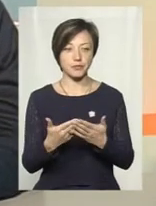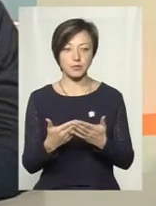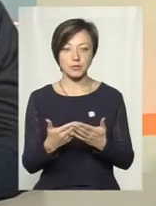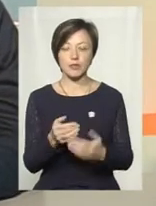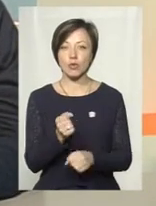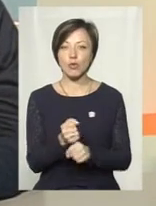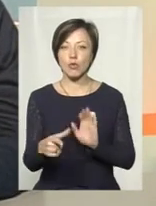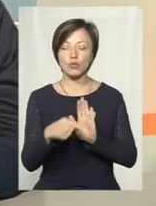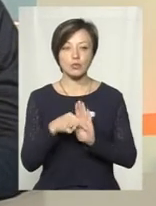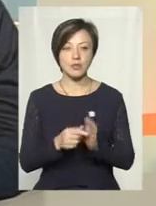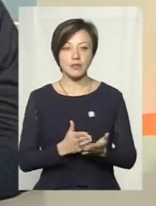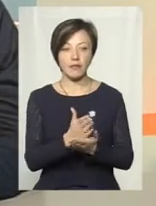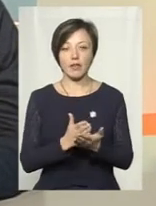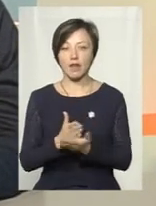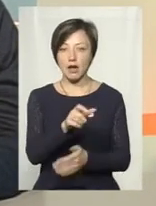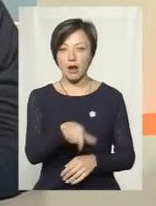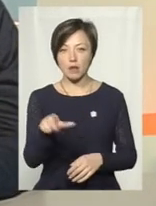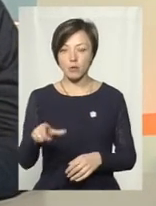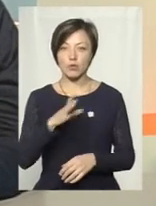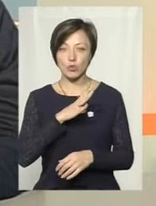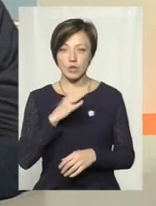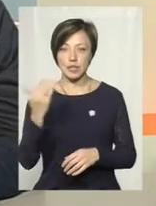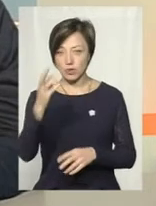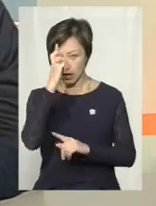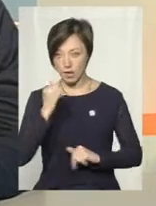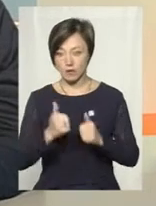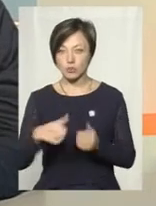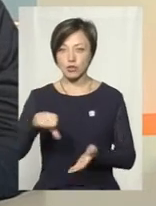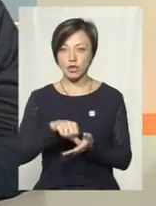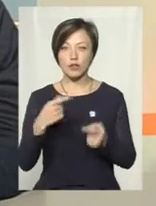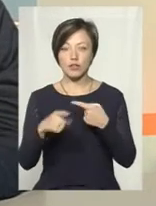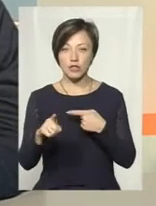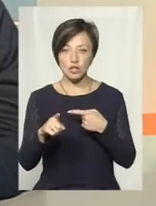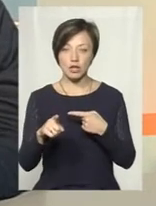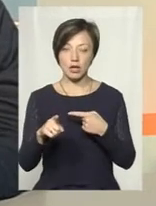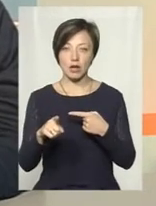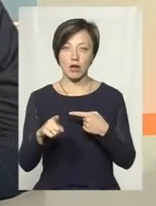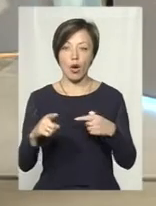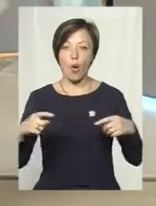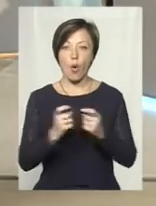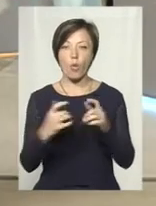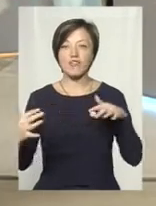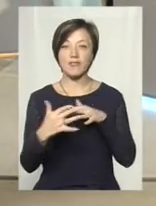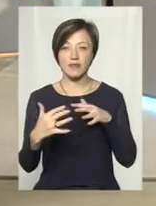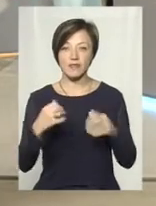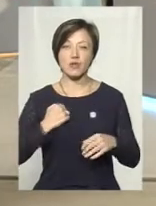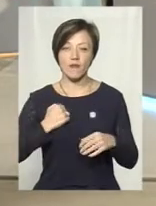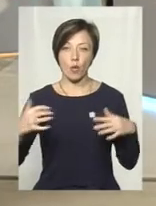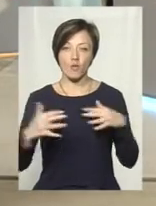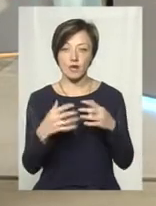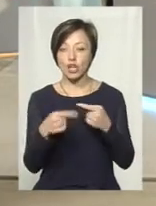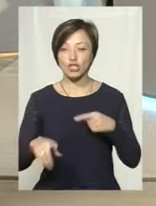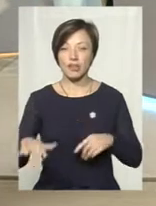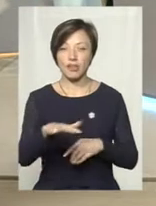роботу з ветеранами, тими ветеранами, які були з їхньої країни, які приймали участь в інших конфліктах, інших військових конфліктах на